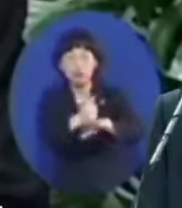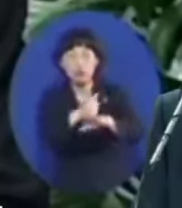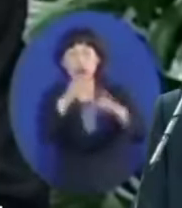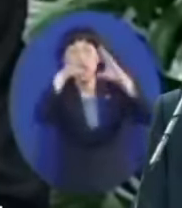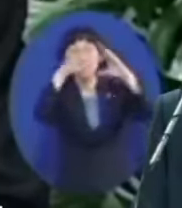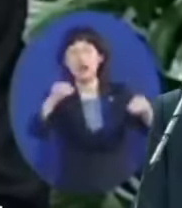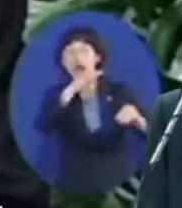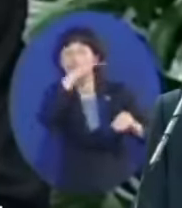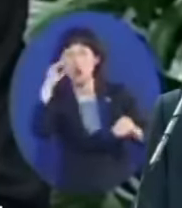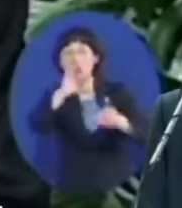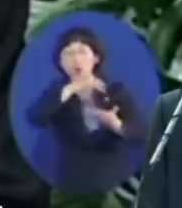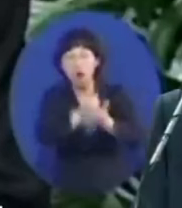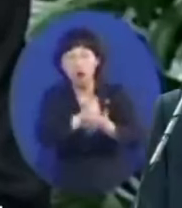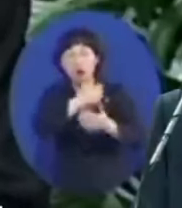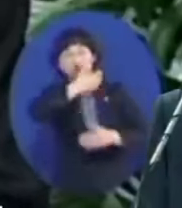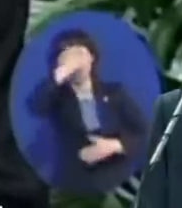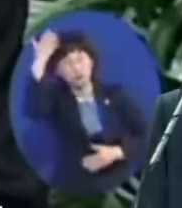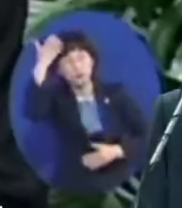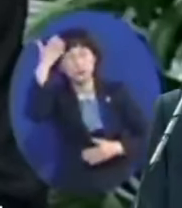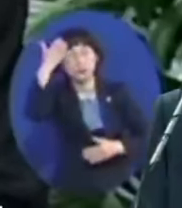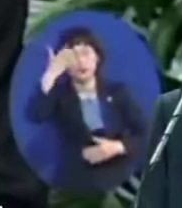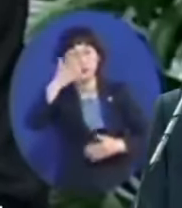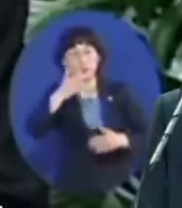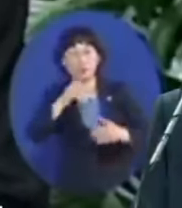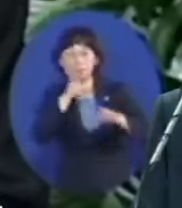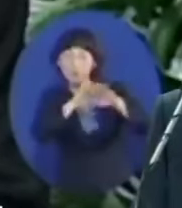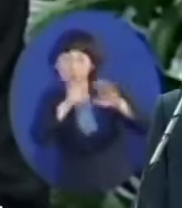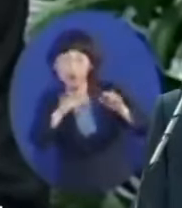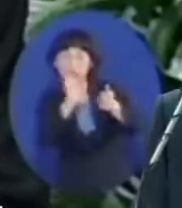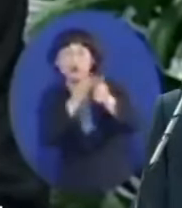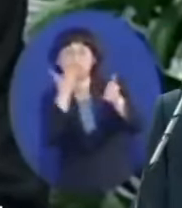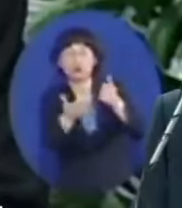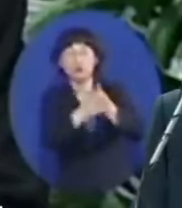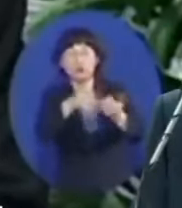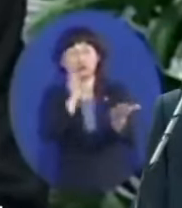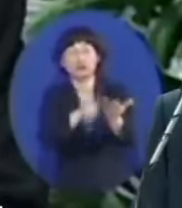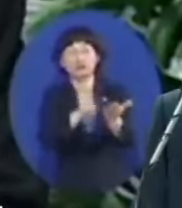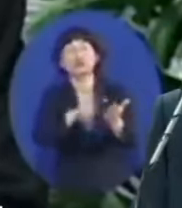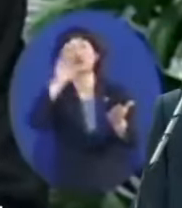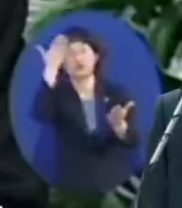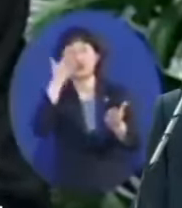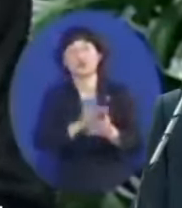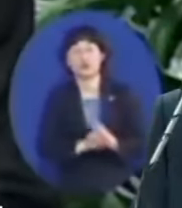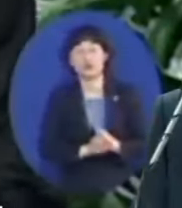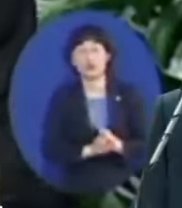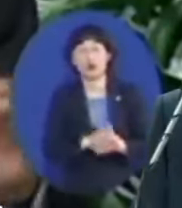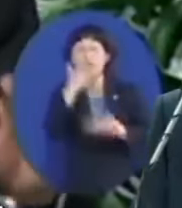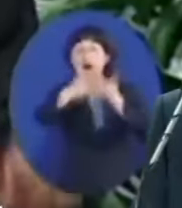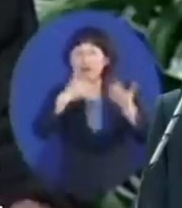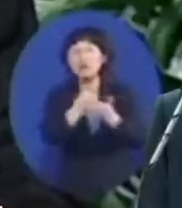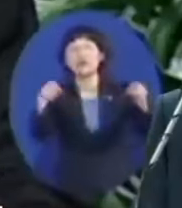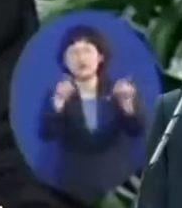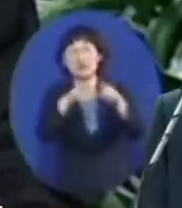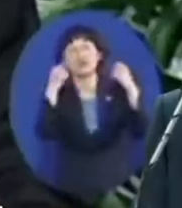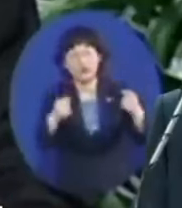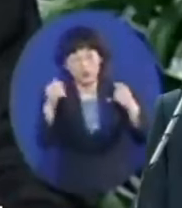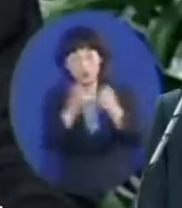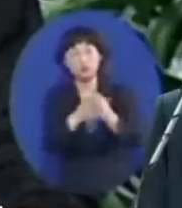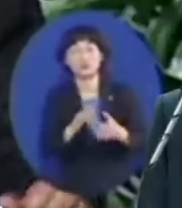해석하고 국무총리가 됐을 때 애굽의 역사상 가장 훌륭한 국무총리가 된 것이니, 하나님이 같이 계셨기